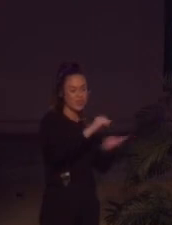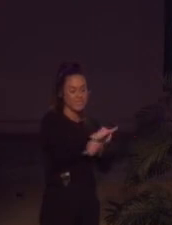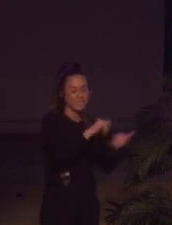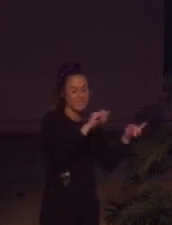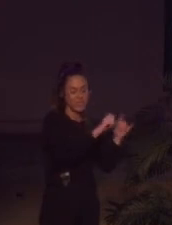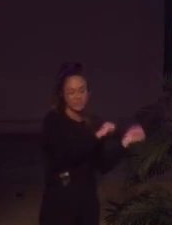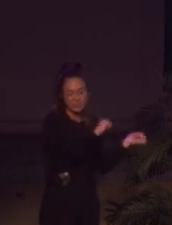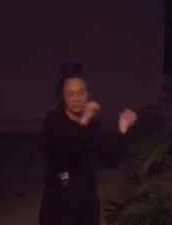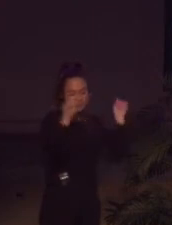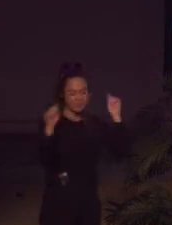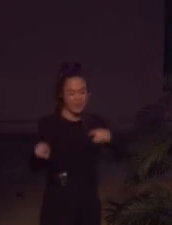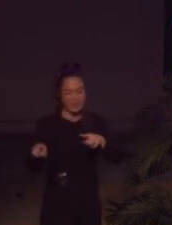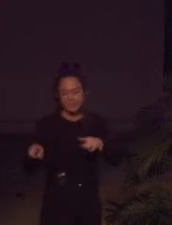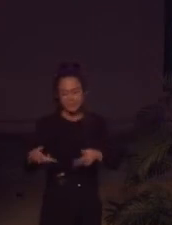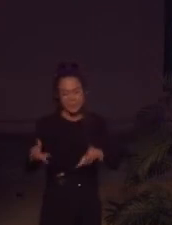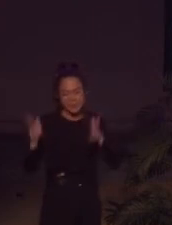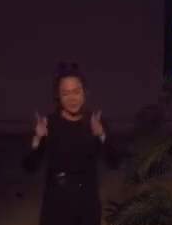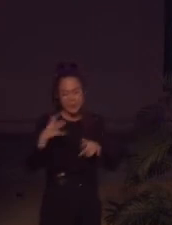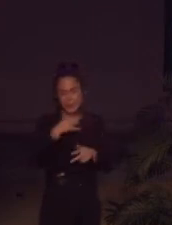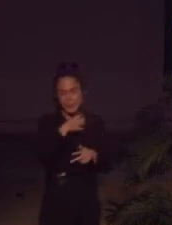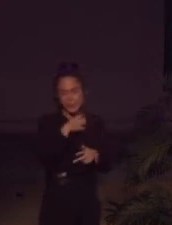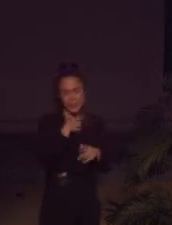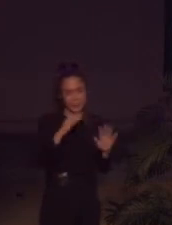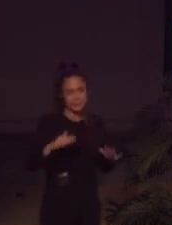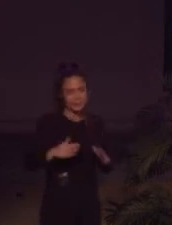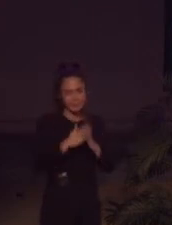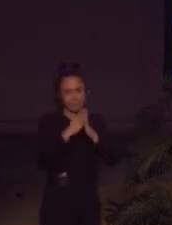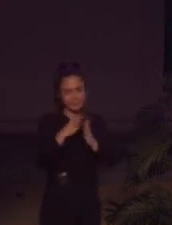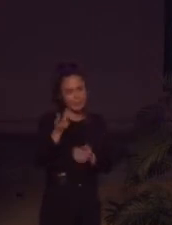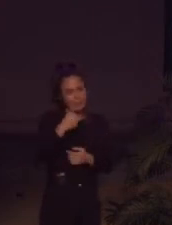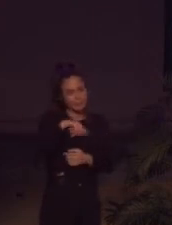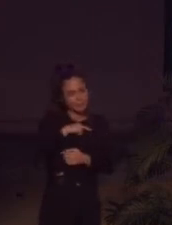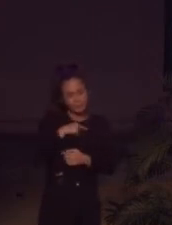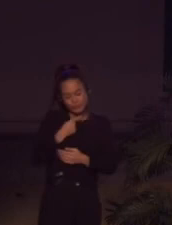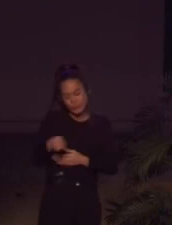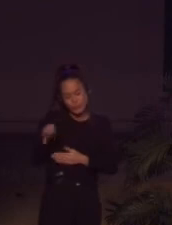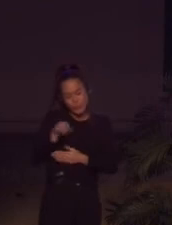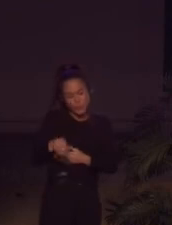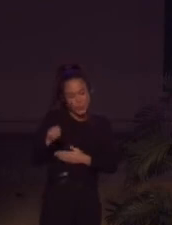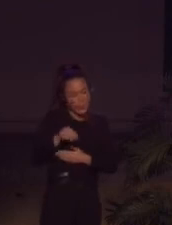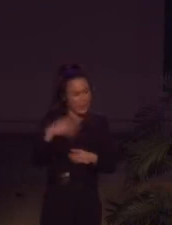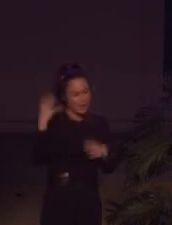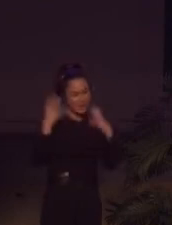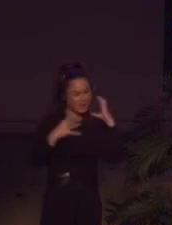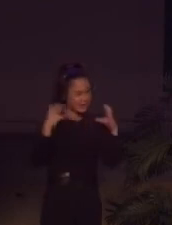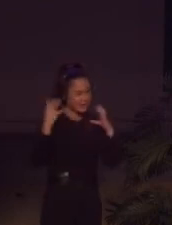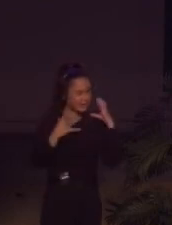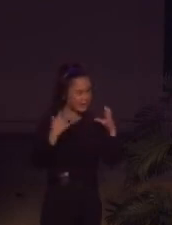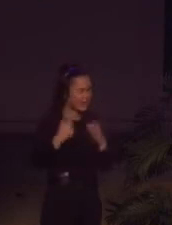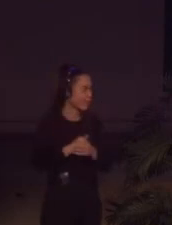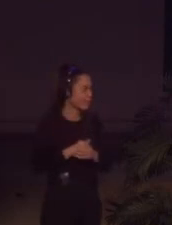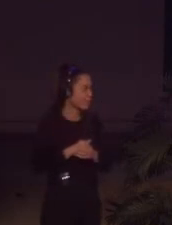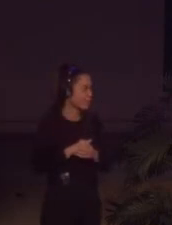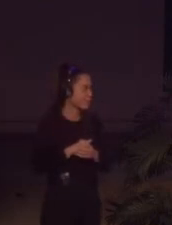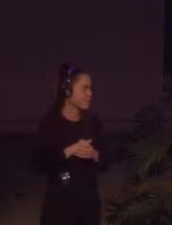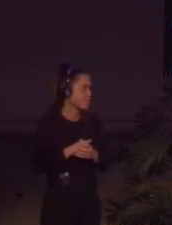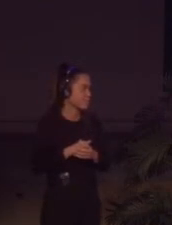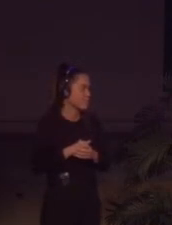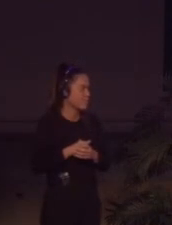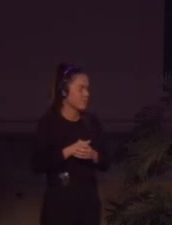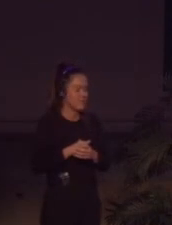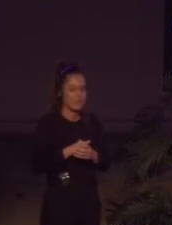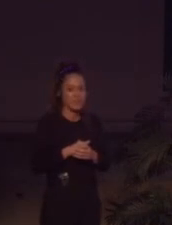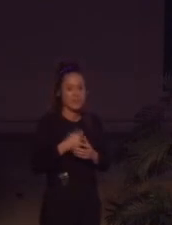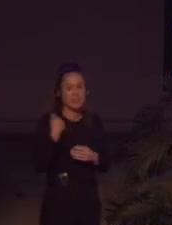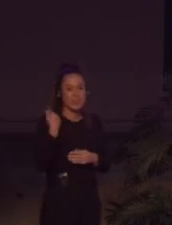Ez? Eta hori da igual erdigunean jarri behar degula, animali horiek zaintzea. Eta gero, uzten diet, urrengo lana, filosofoa, lehen aipatu